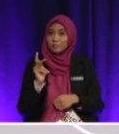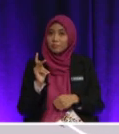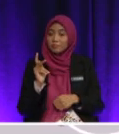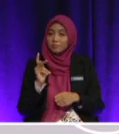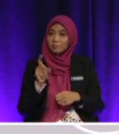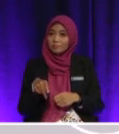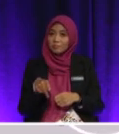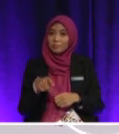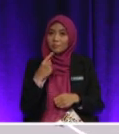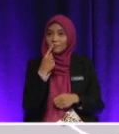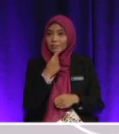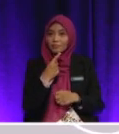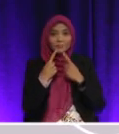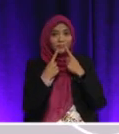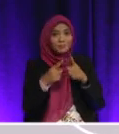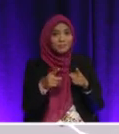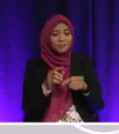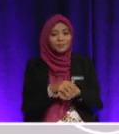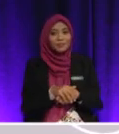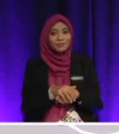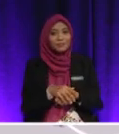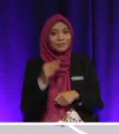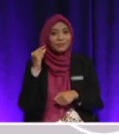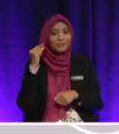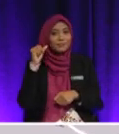Jawa Ini mesti laki-laki